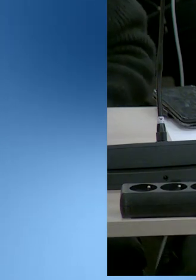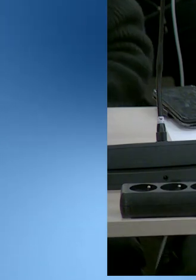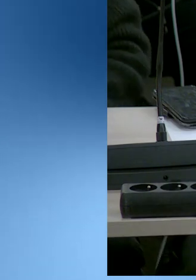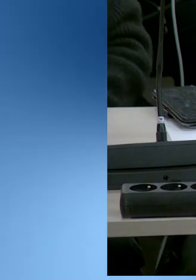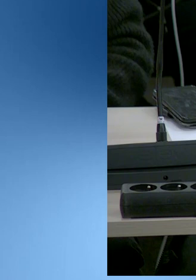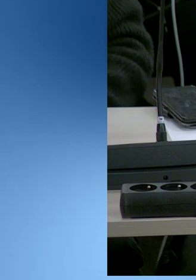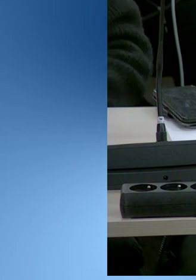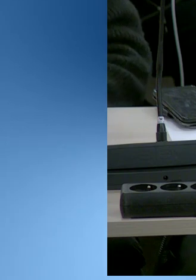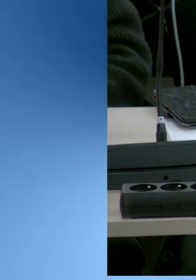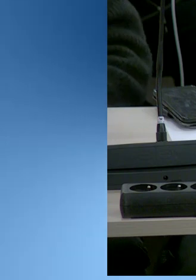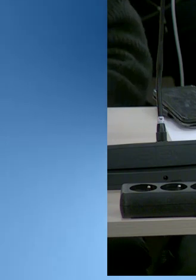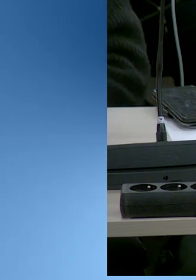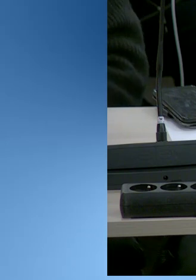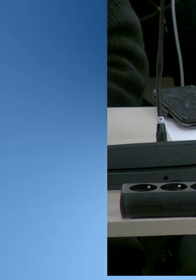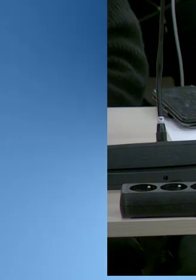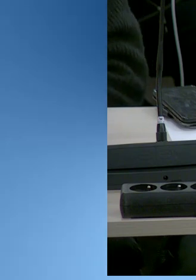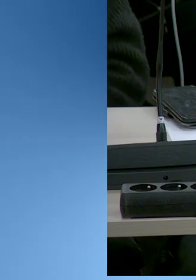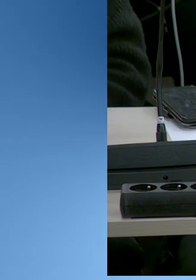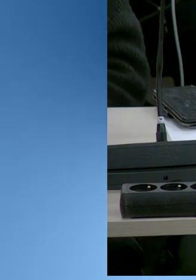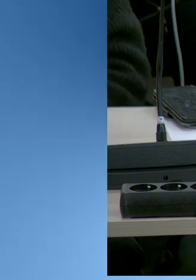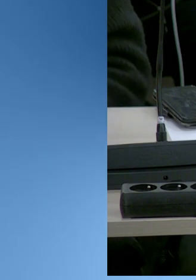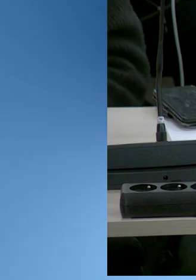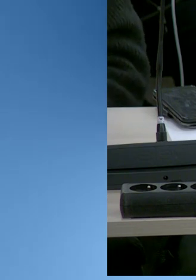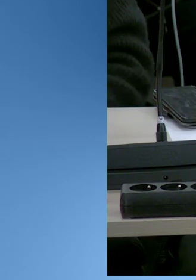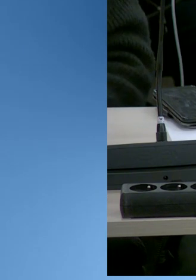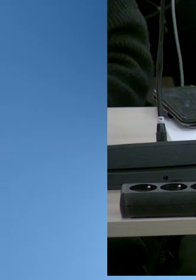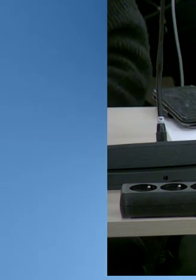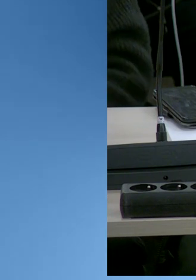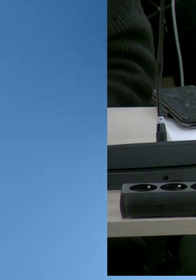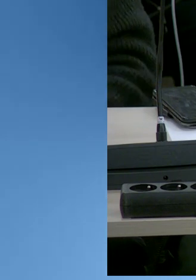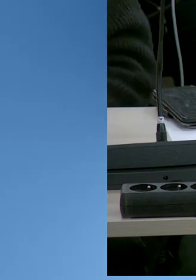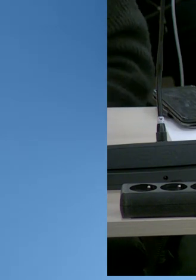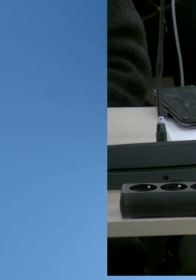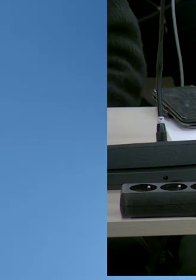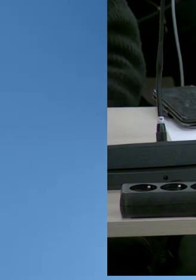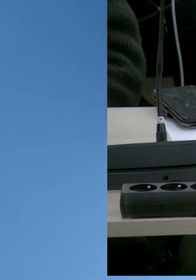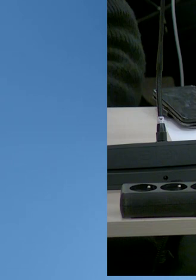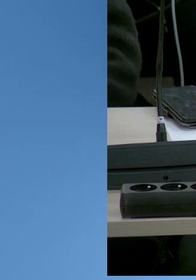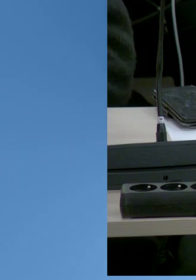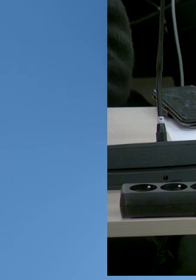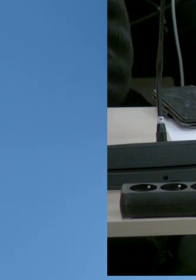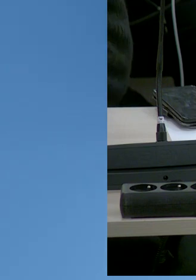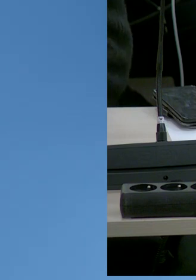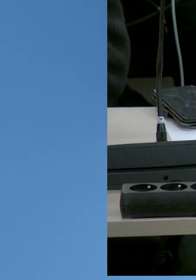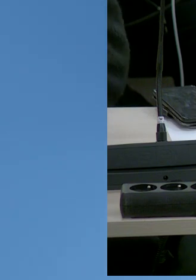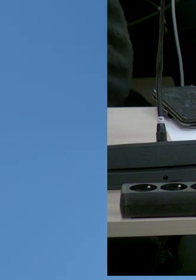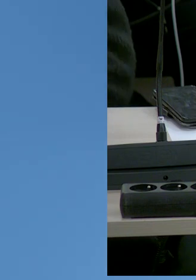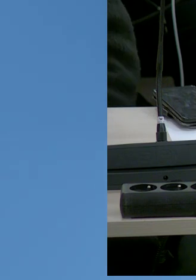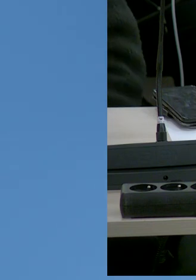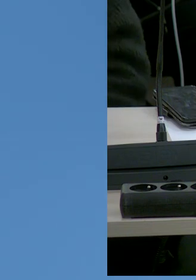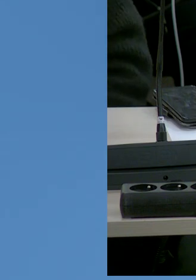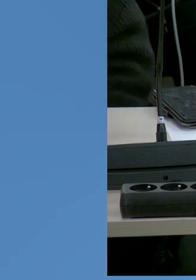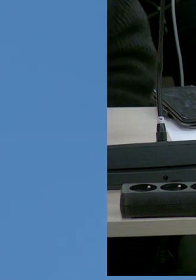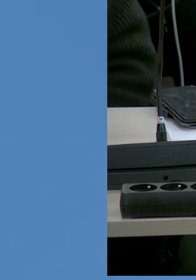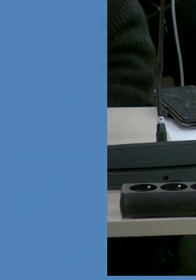nous ce qu'on a demandé c'était d'avoir surtout un compte de résultats c'est-à-dire d'avoir une vision sur l'ensemble des charges des produits des charges et